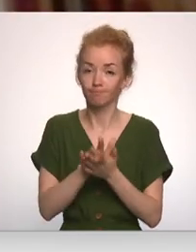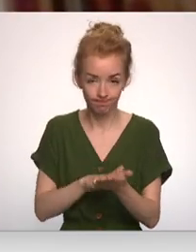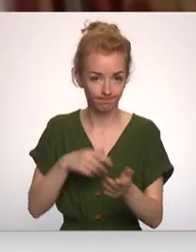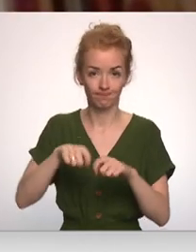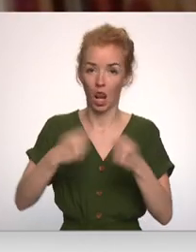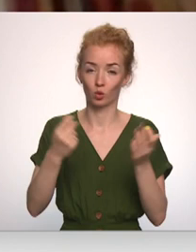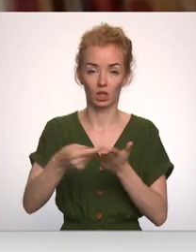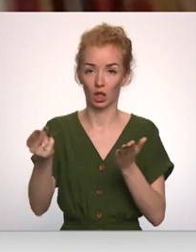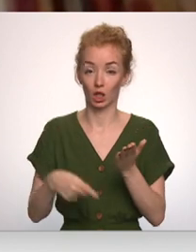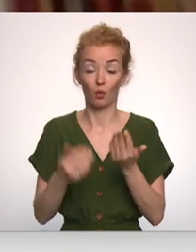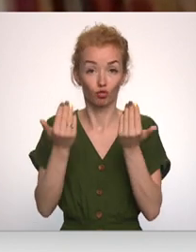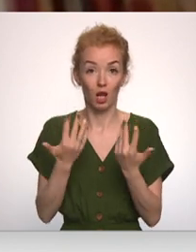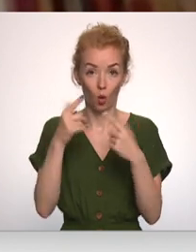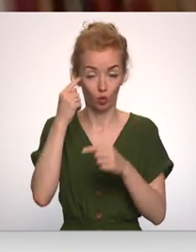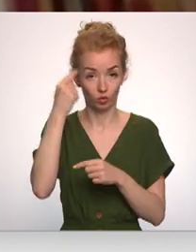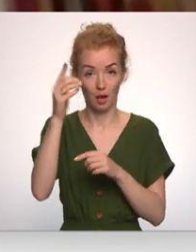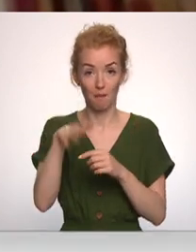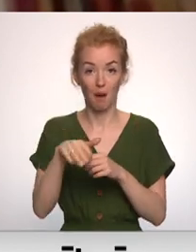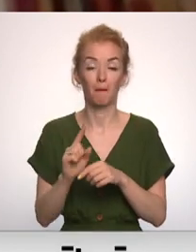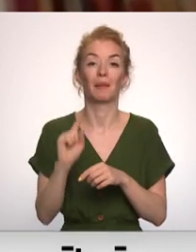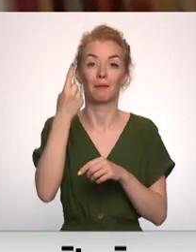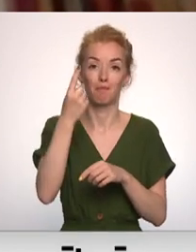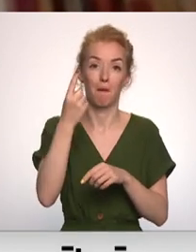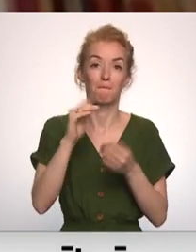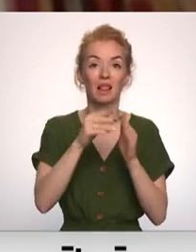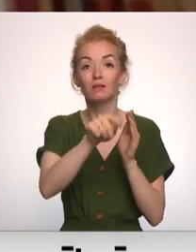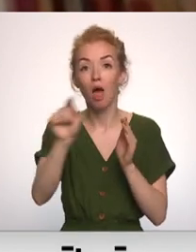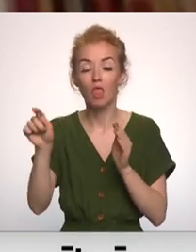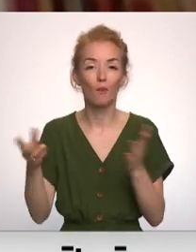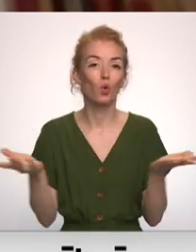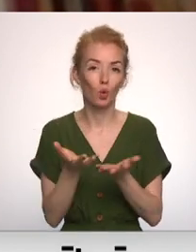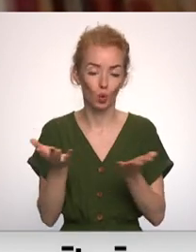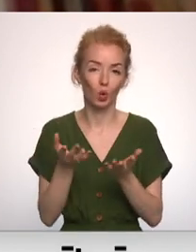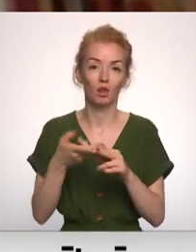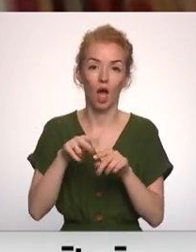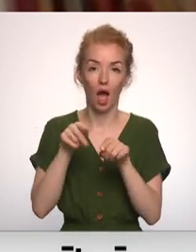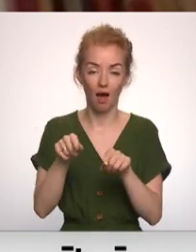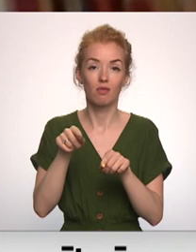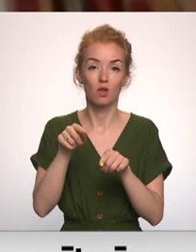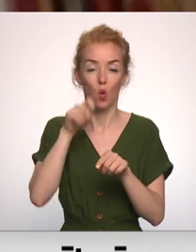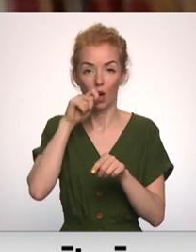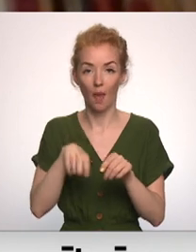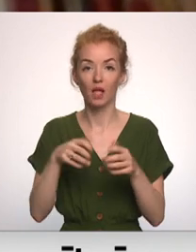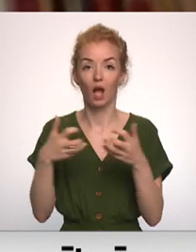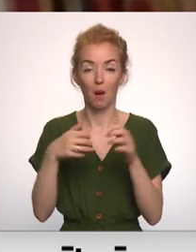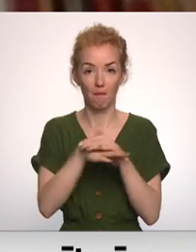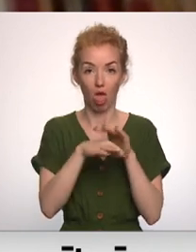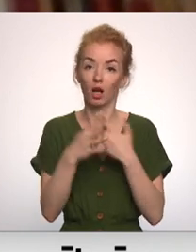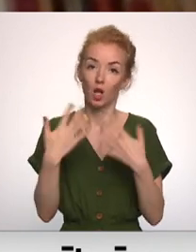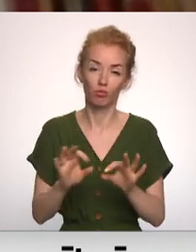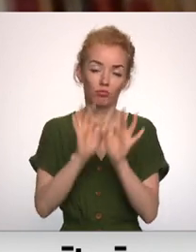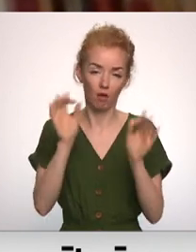Un šodien jau bija informācija jau pa pirmajām valsts pilsētām, kur tātad šie Ukrainas kara bēgļi jau tiek likt ārā